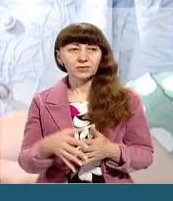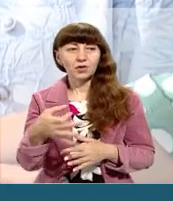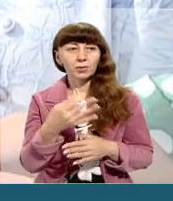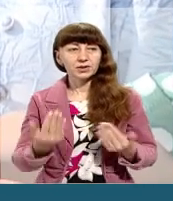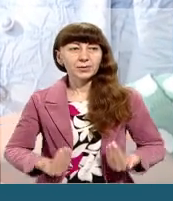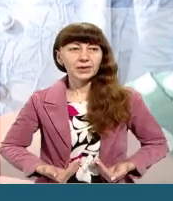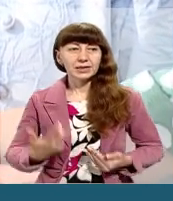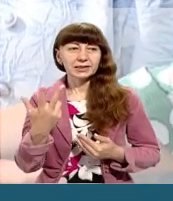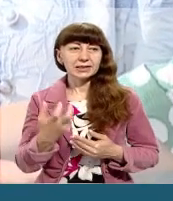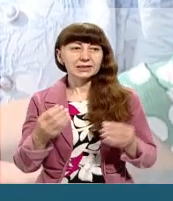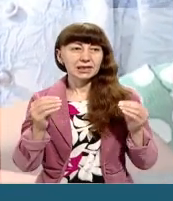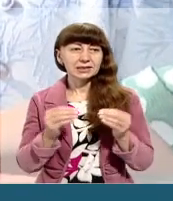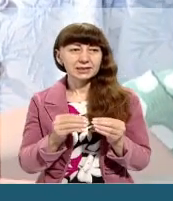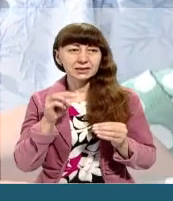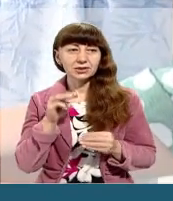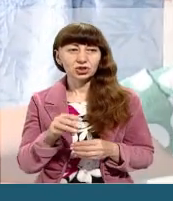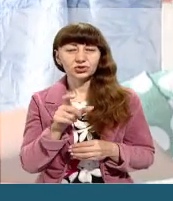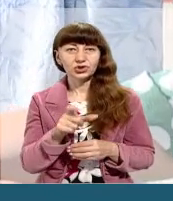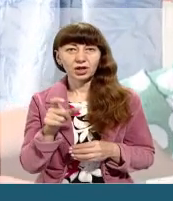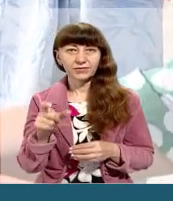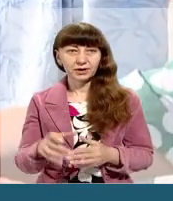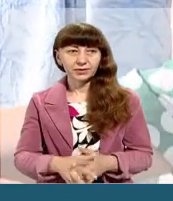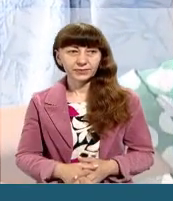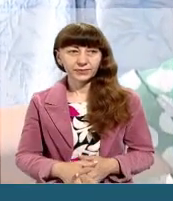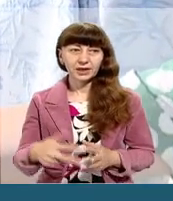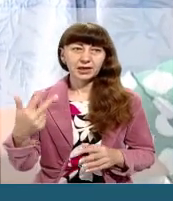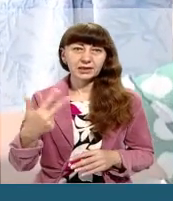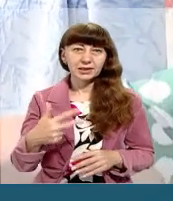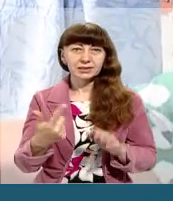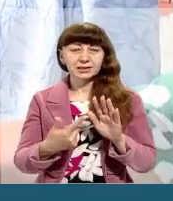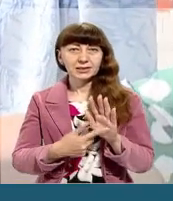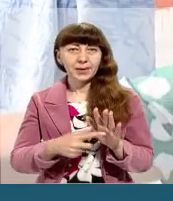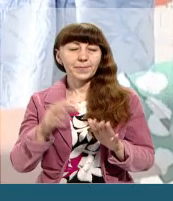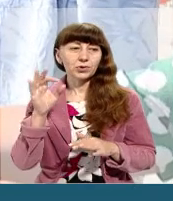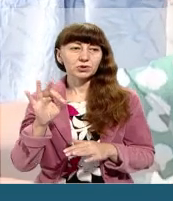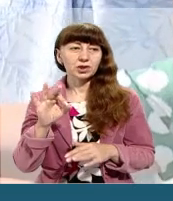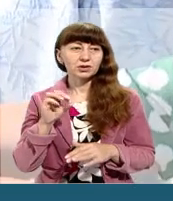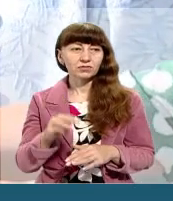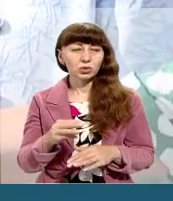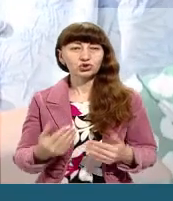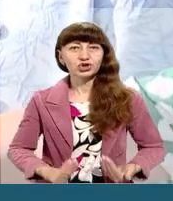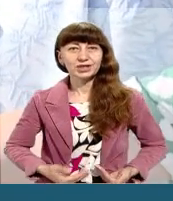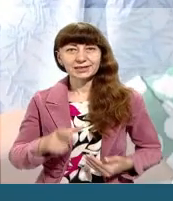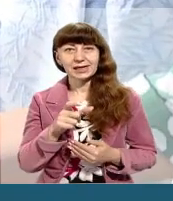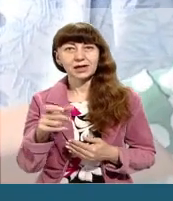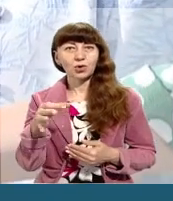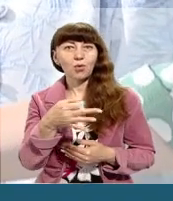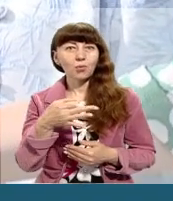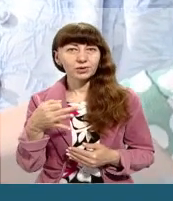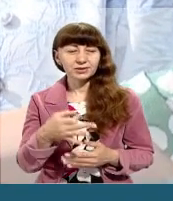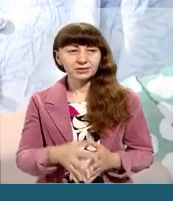проживает 310 тысяч человек. Это 37% от жителей области.